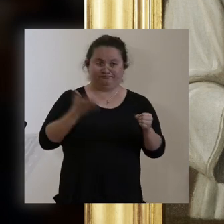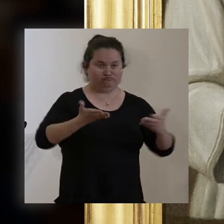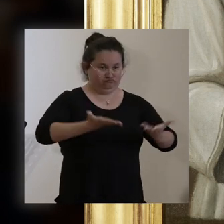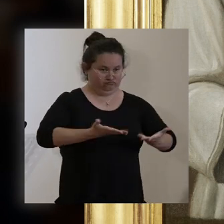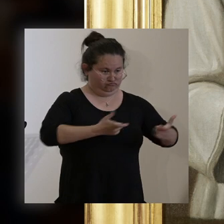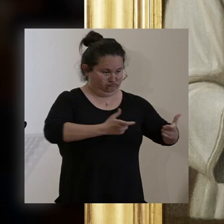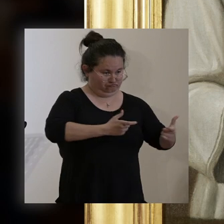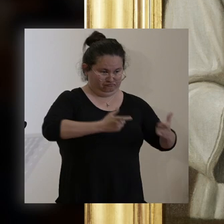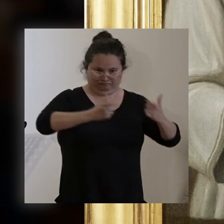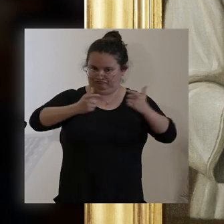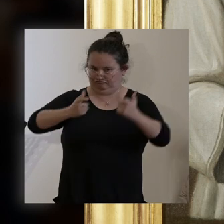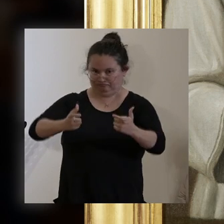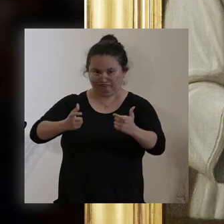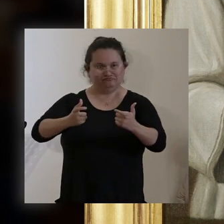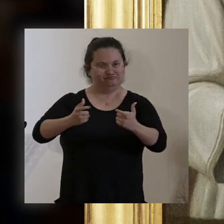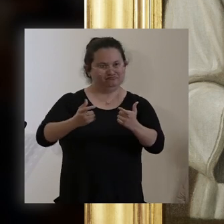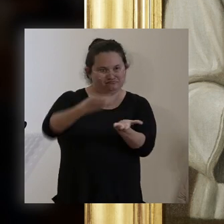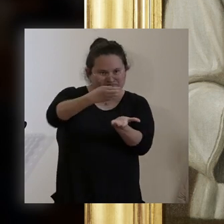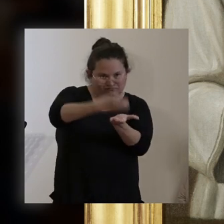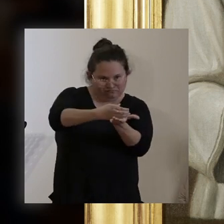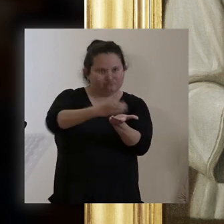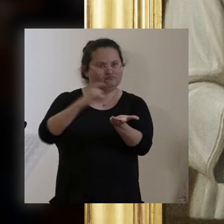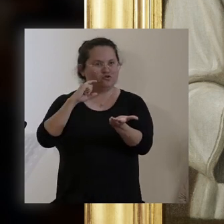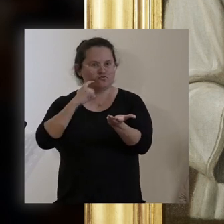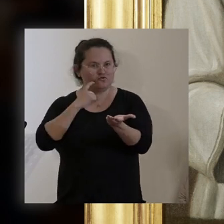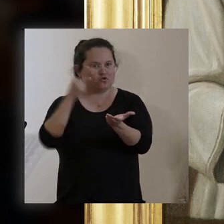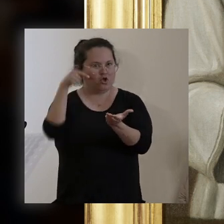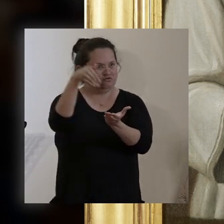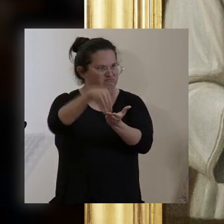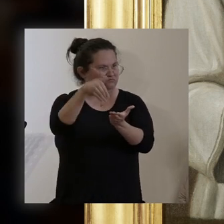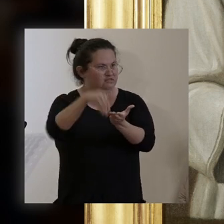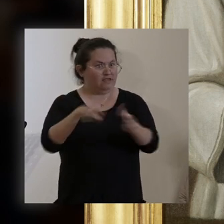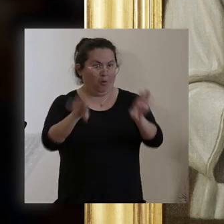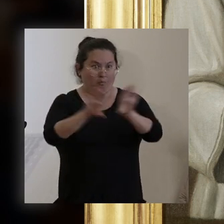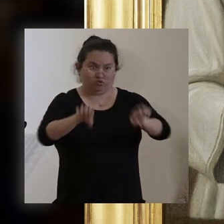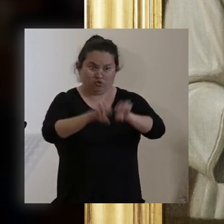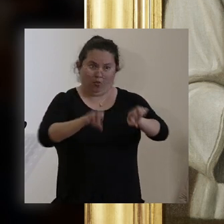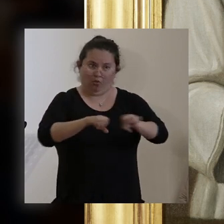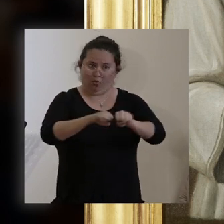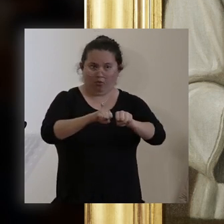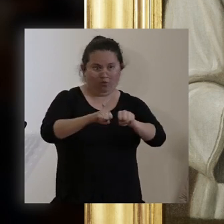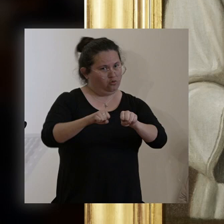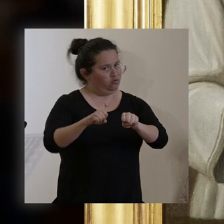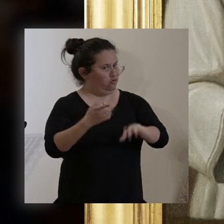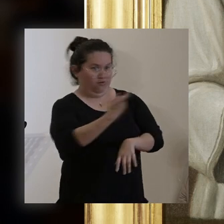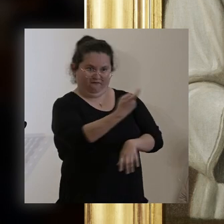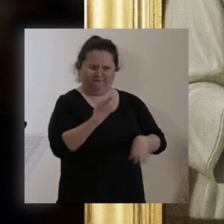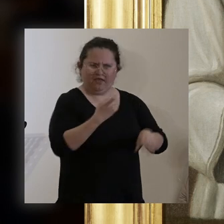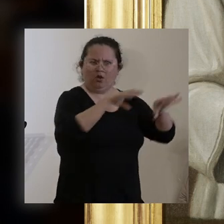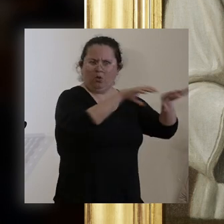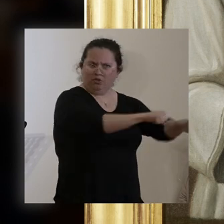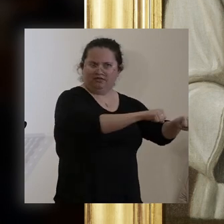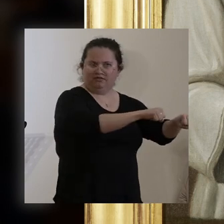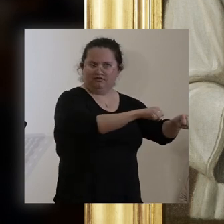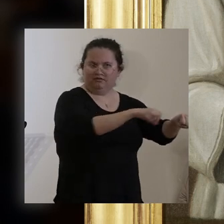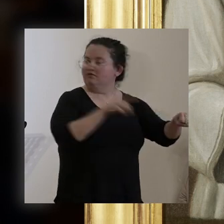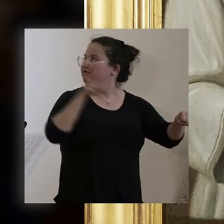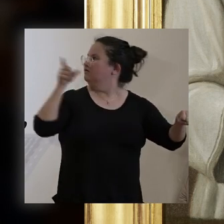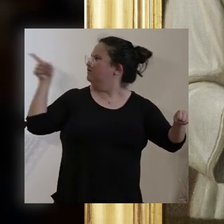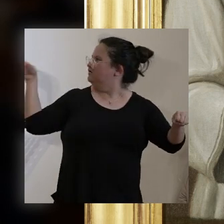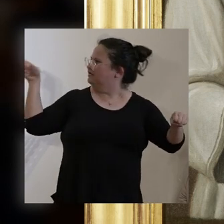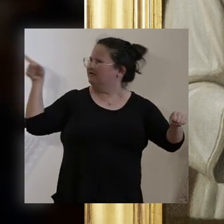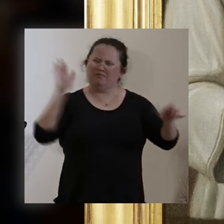sucre, le principal produit des colonies. Et ce n'est sans doute pas pour rien. Ce plateau, d'ailleurs, je ne sais pas si vous pouvez vous en